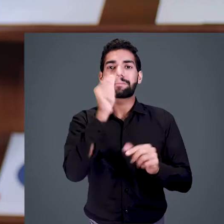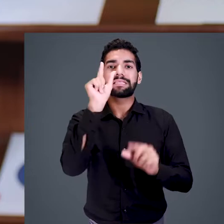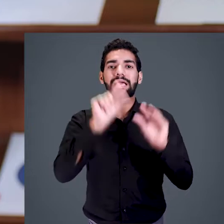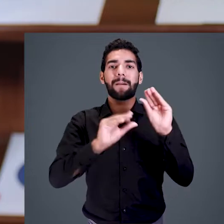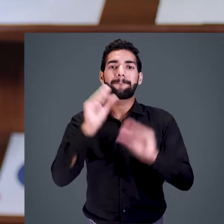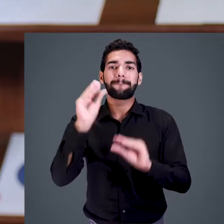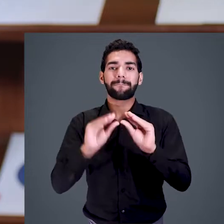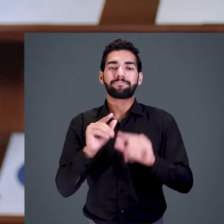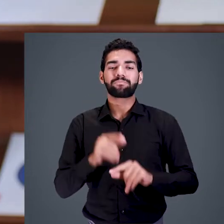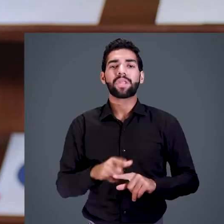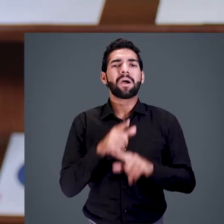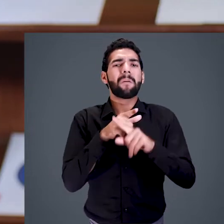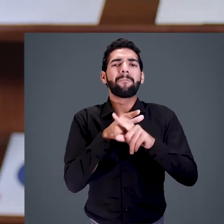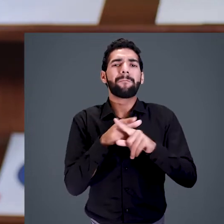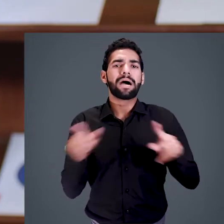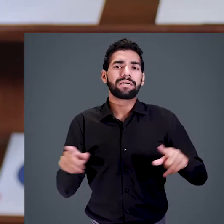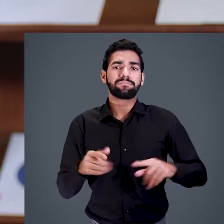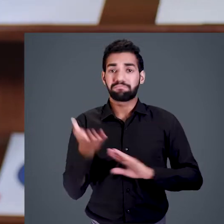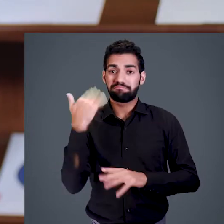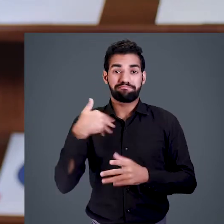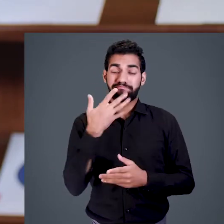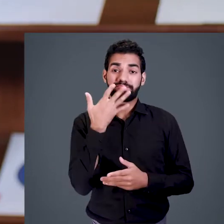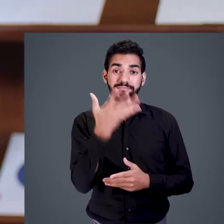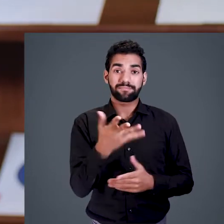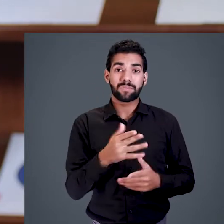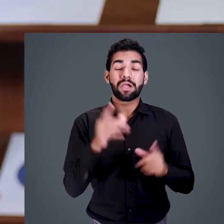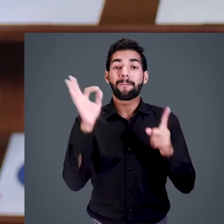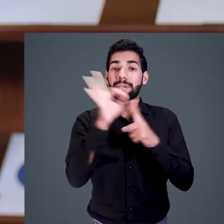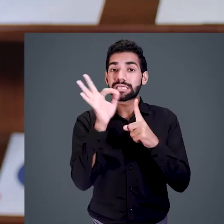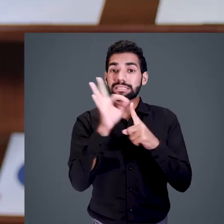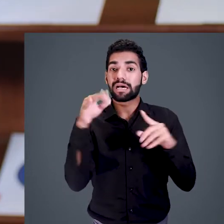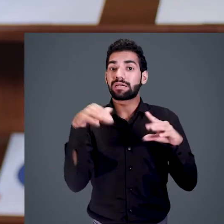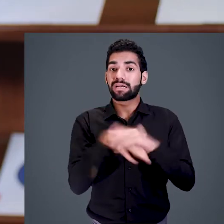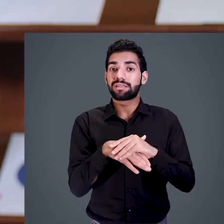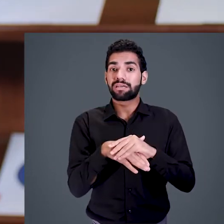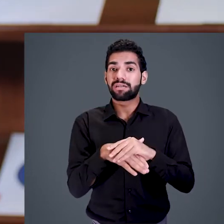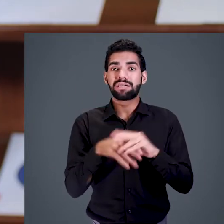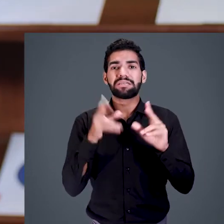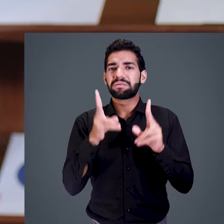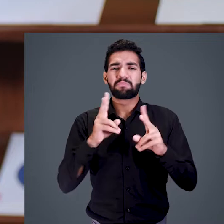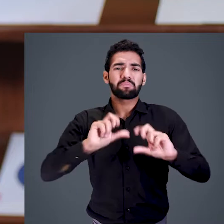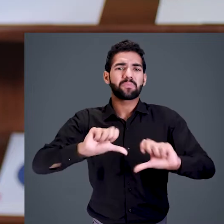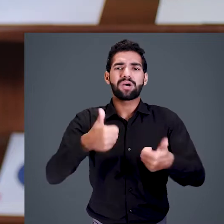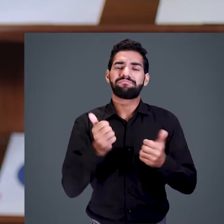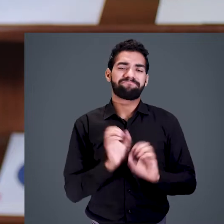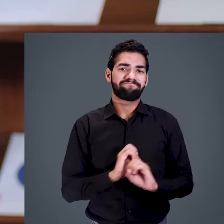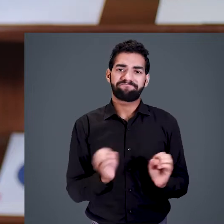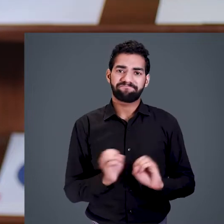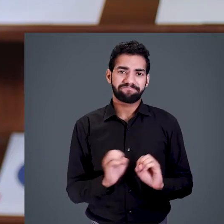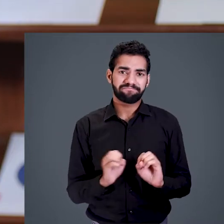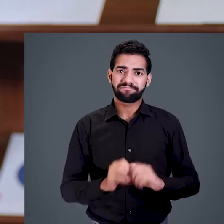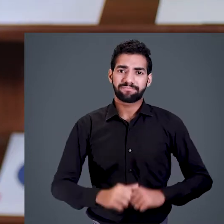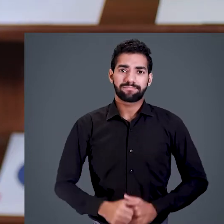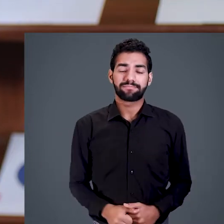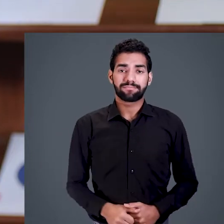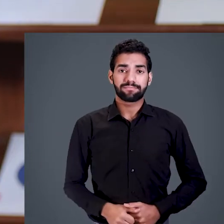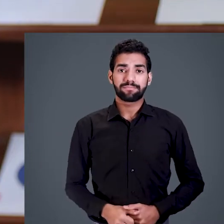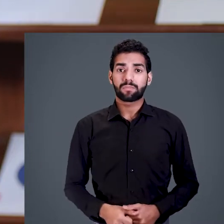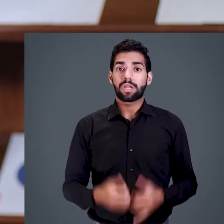ہیں۔ لیکن انفارچونیٹلی جیسا کہ میں نے پہلے بتایا کہ پاکستان کے اندر یہ تجربہ کام نہیں کیا۔